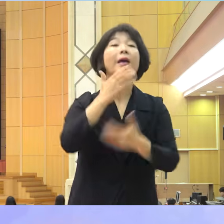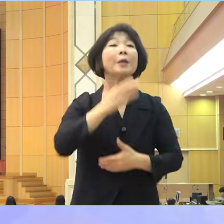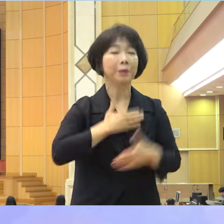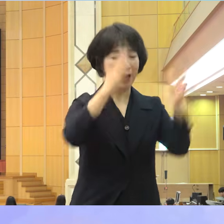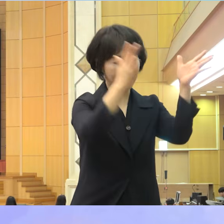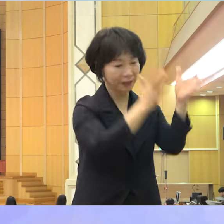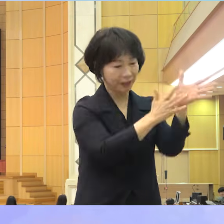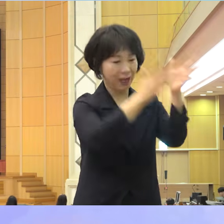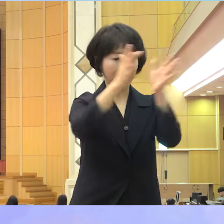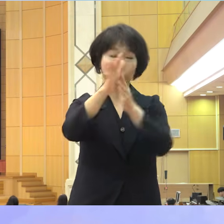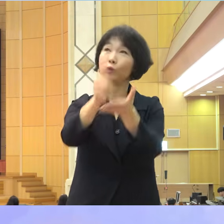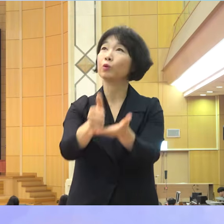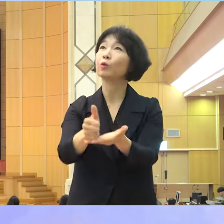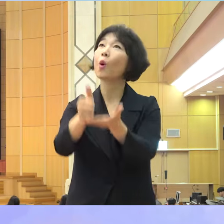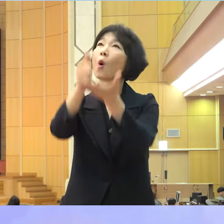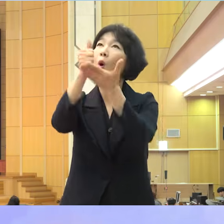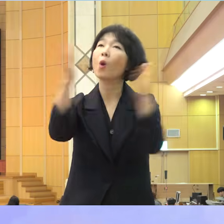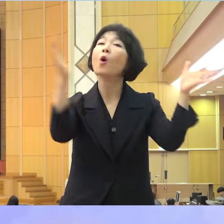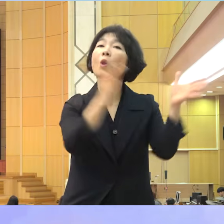충만하네. 난